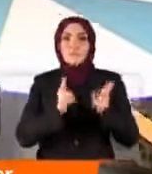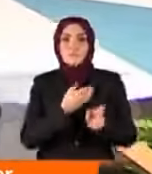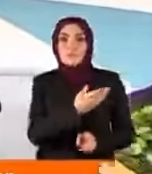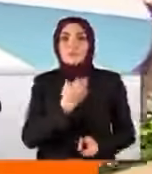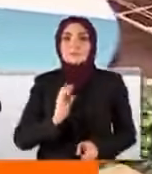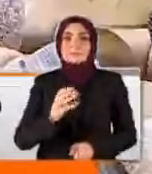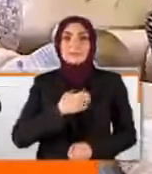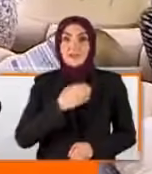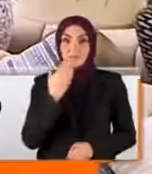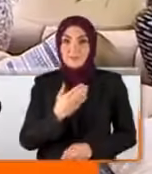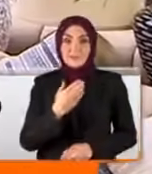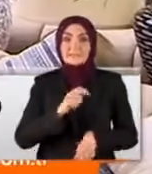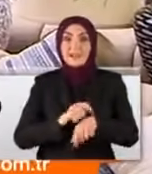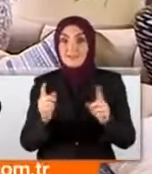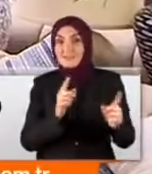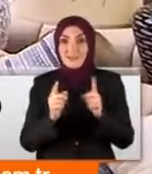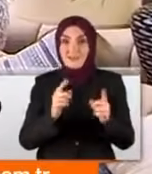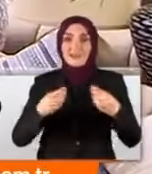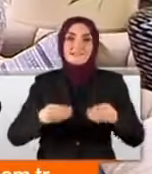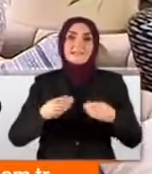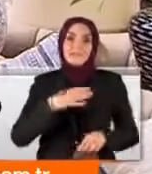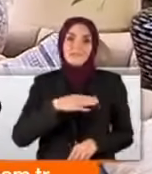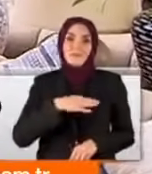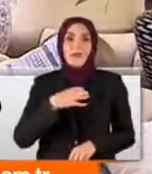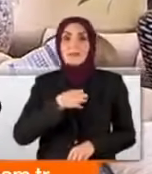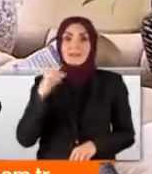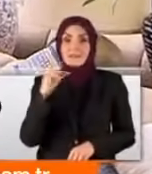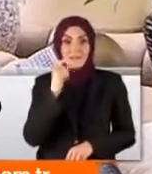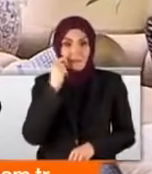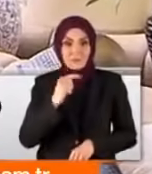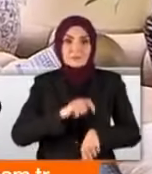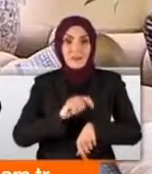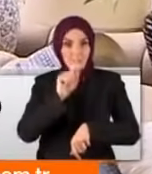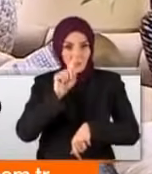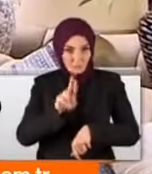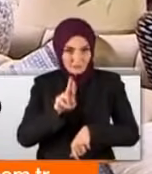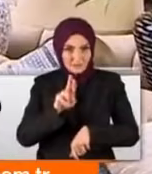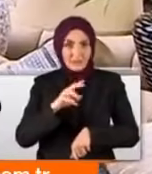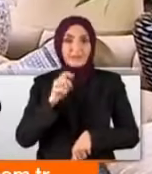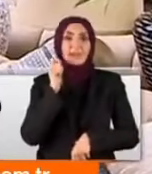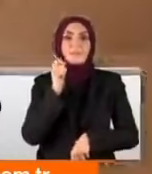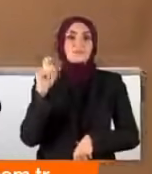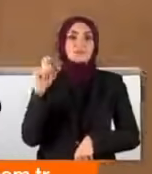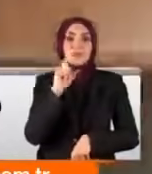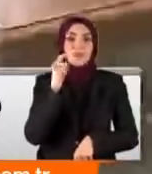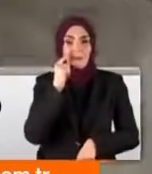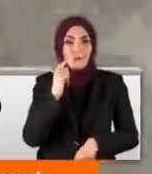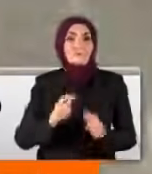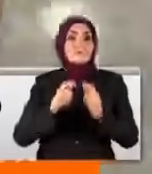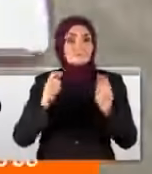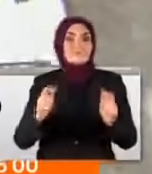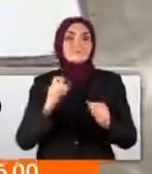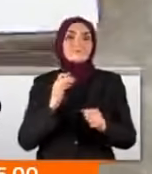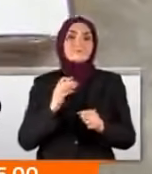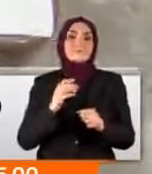esnetilmesini istiyor. Haziran ayı itibariyle saat 12. Temmuz ayı itibariyle de ruhsatlarda yazan saat olması. Beklenti